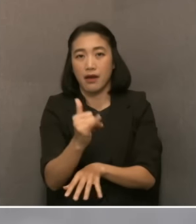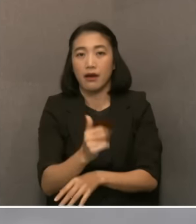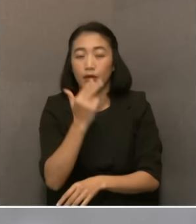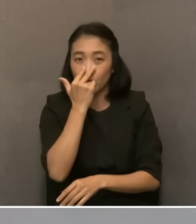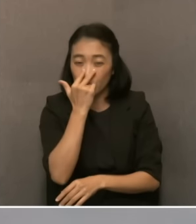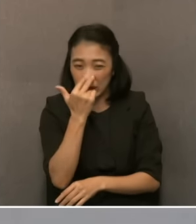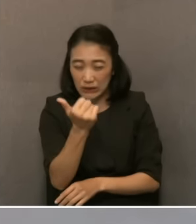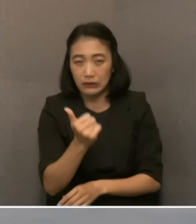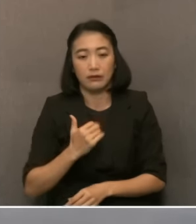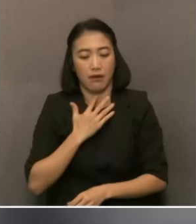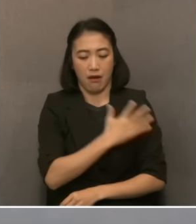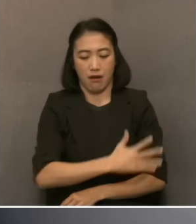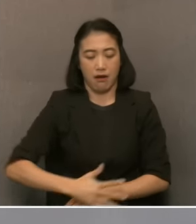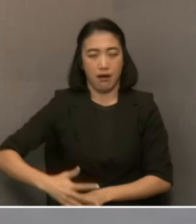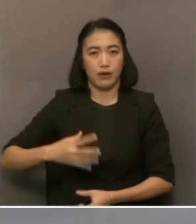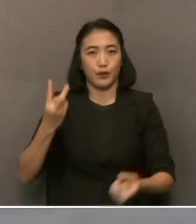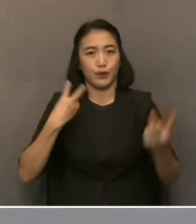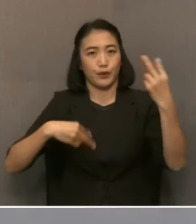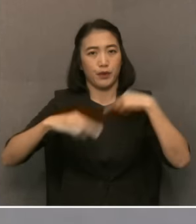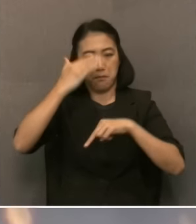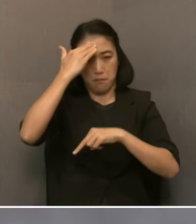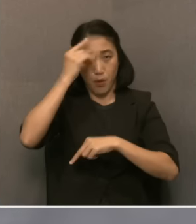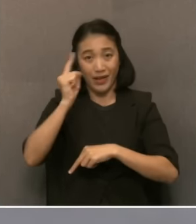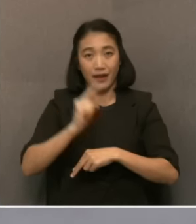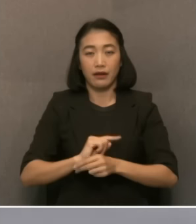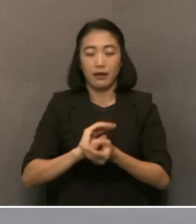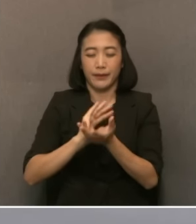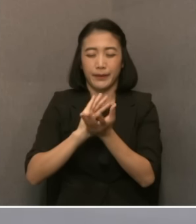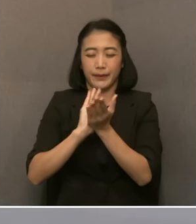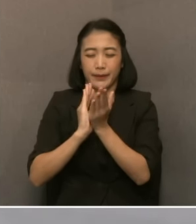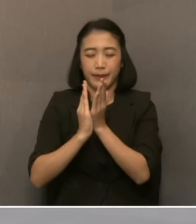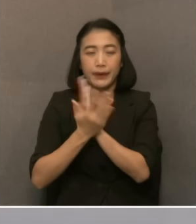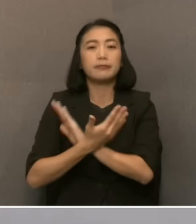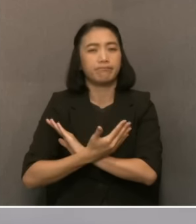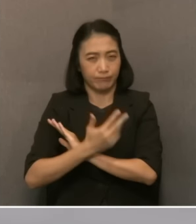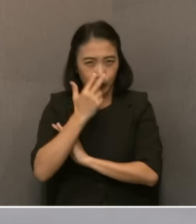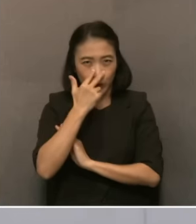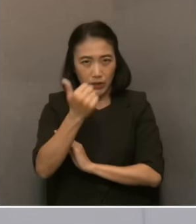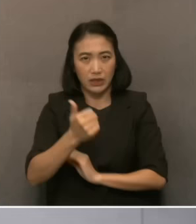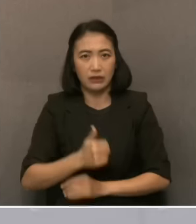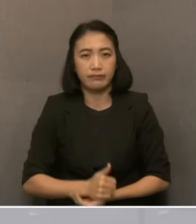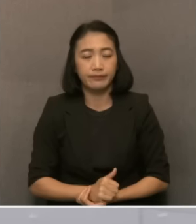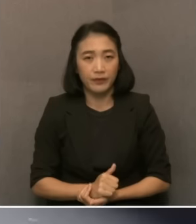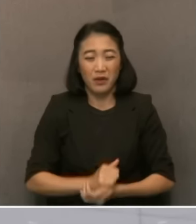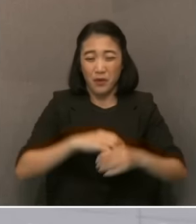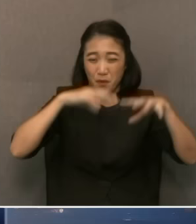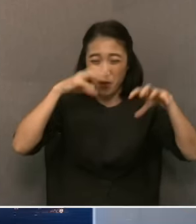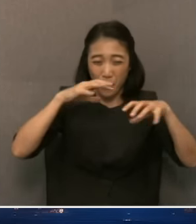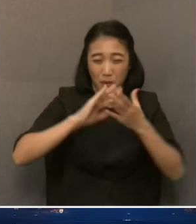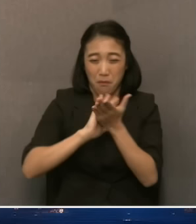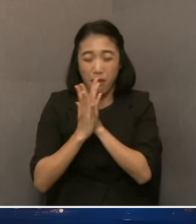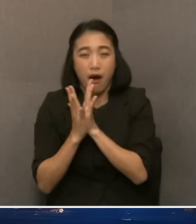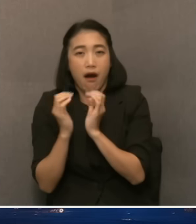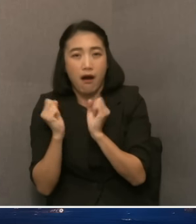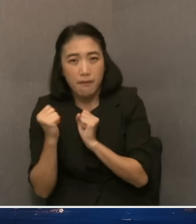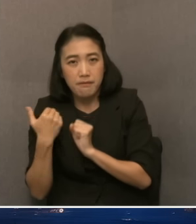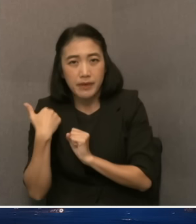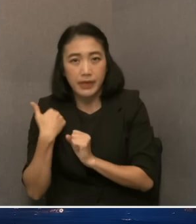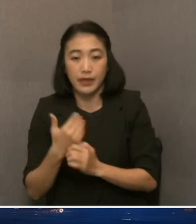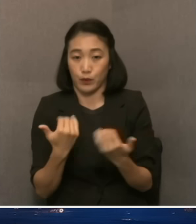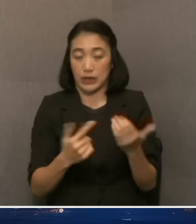สุขภาพเพราะว่าสภาวะอากาศที่เปลี่ยนแปลงด้วยค่ะโดยอากาศที่แปรปรวนจะเริ่มตั้งแต่วันนี้นะคะในพื้นที่ภาค